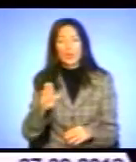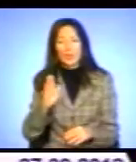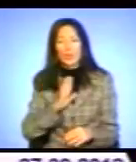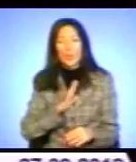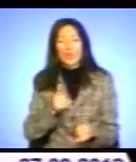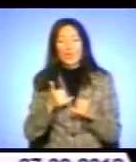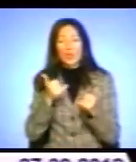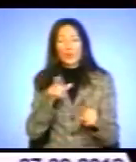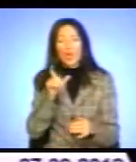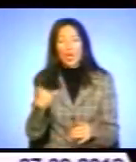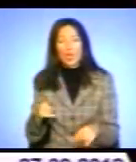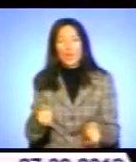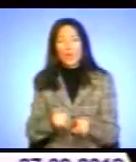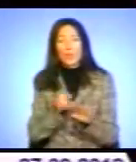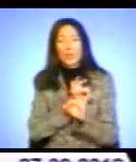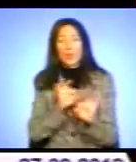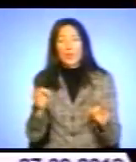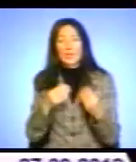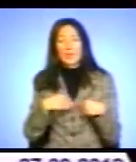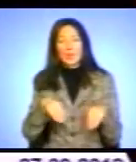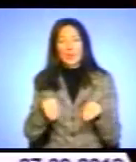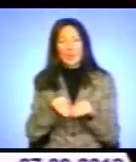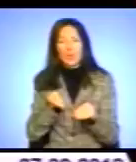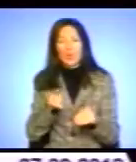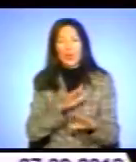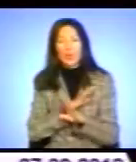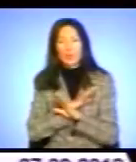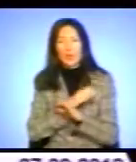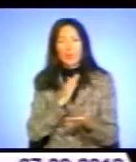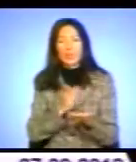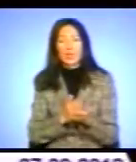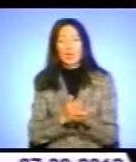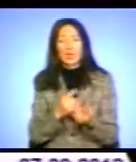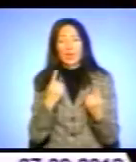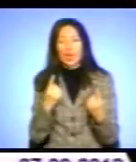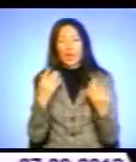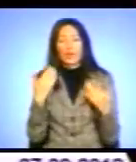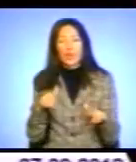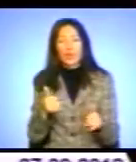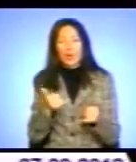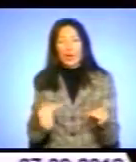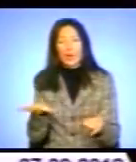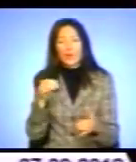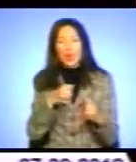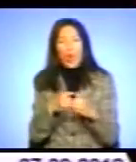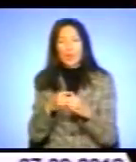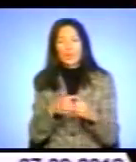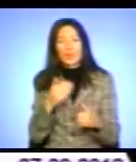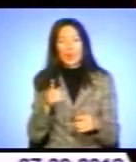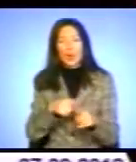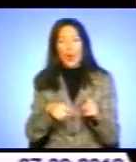був шанованою людиною та прекрасним сім'янином. Його смерть є непоправною втратою для усього колективу та його